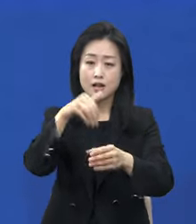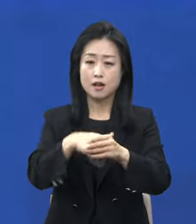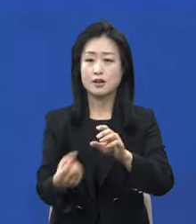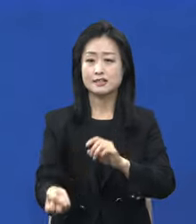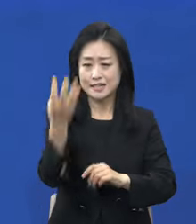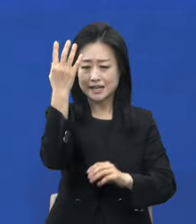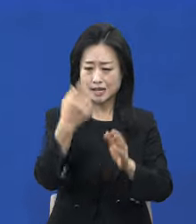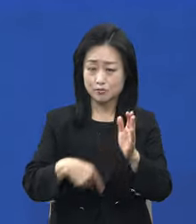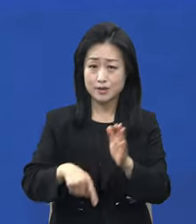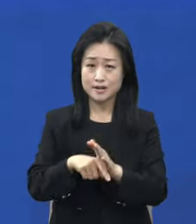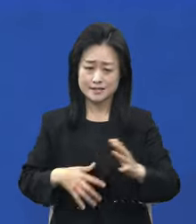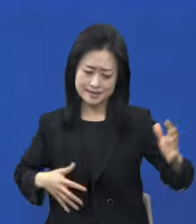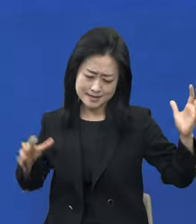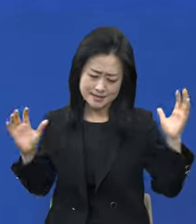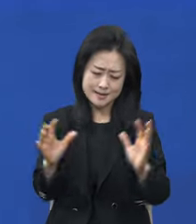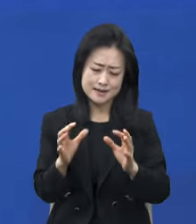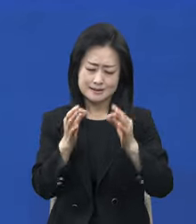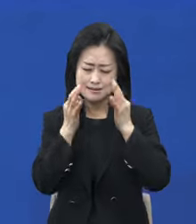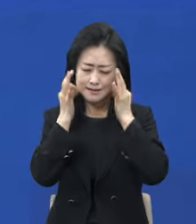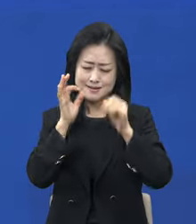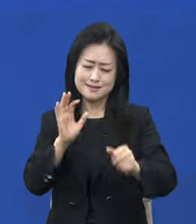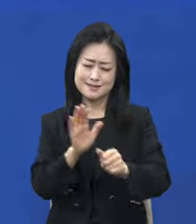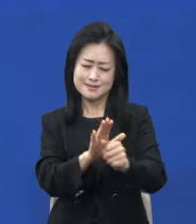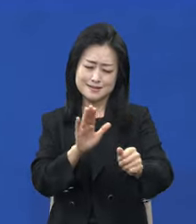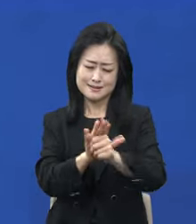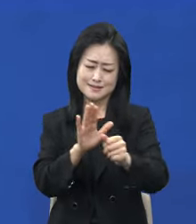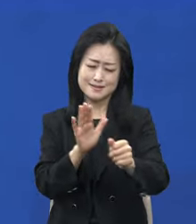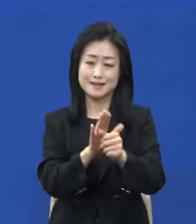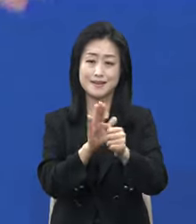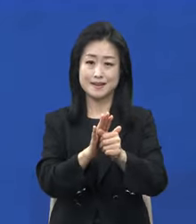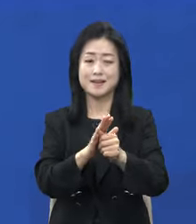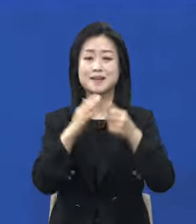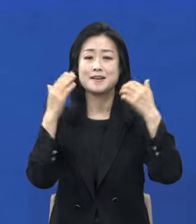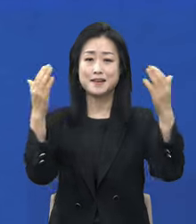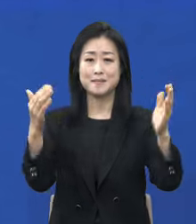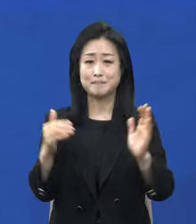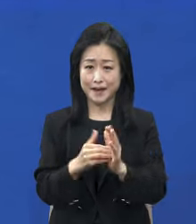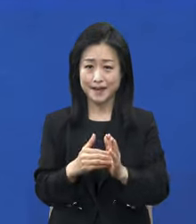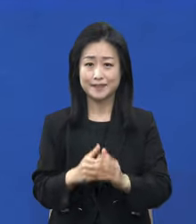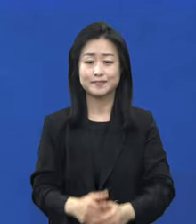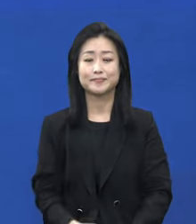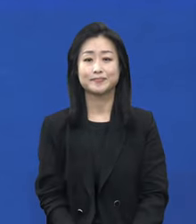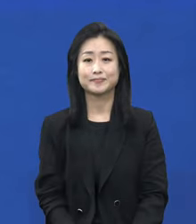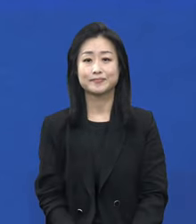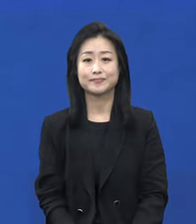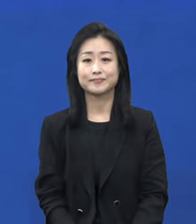위해 신명을 바쳐 투쟁해왔습니다, 여러분!